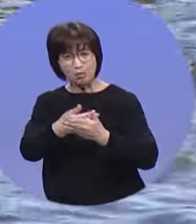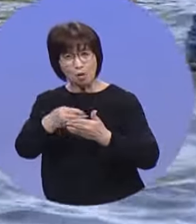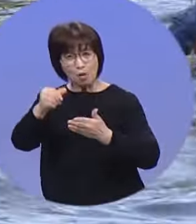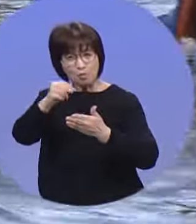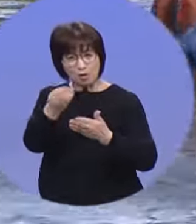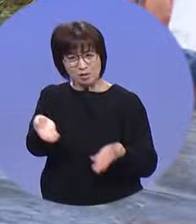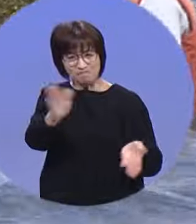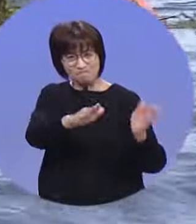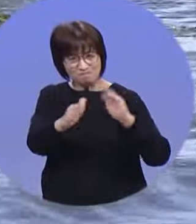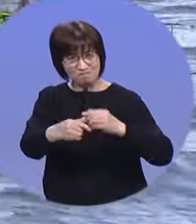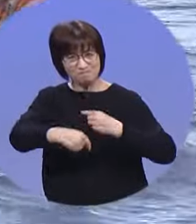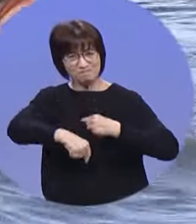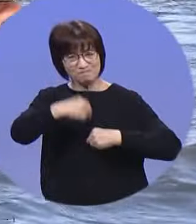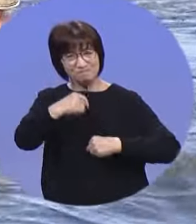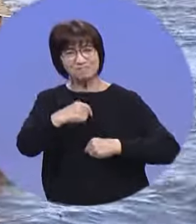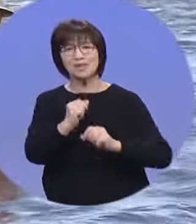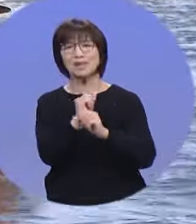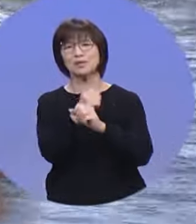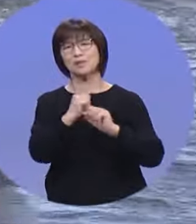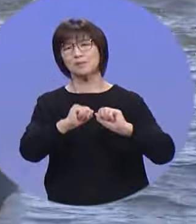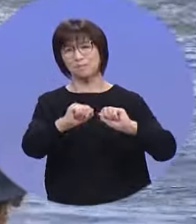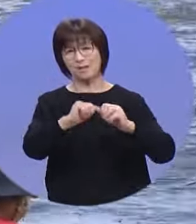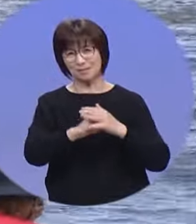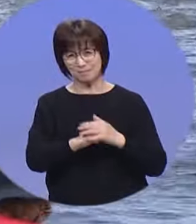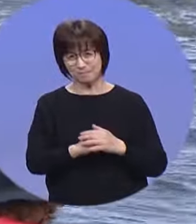速やかな是正に取り組みます。